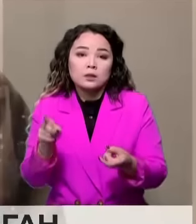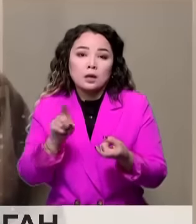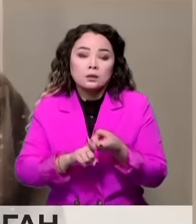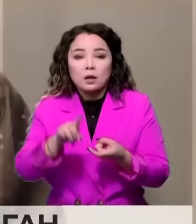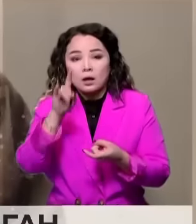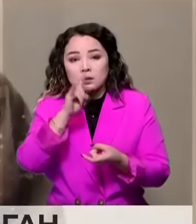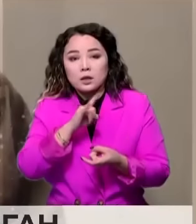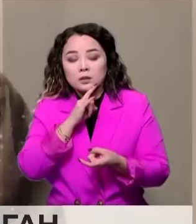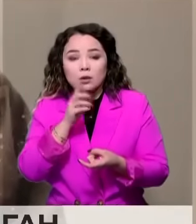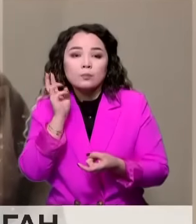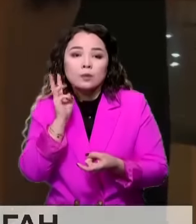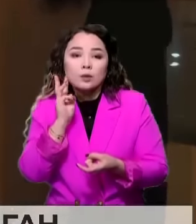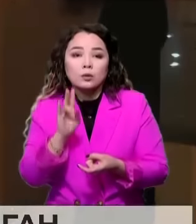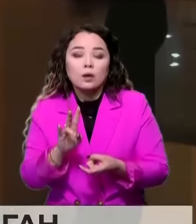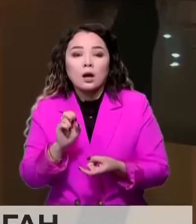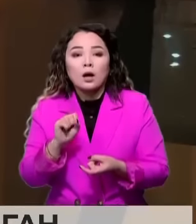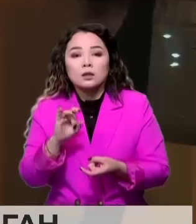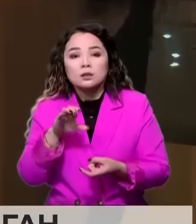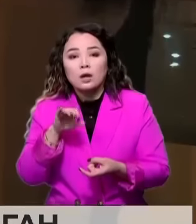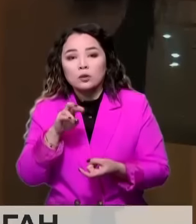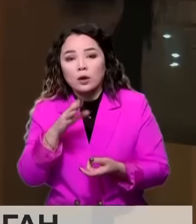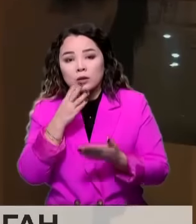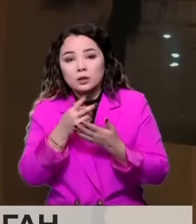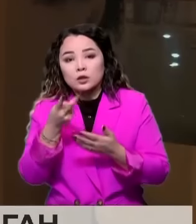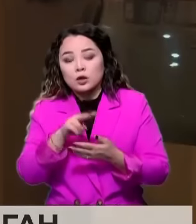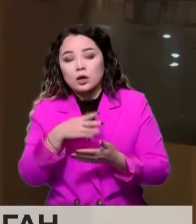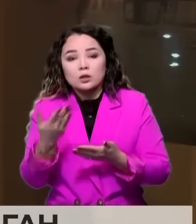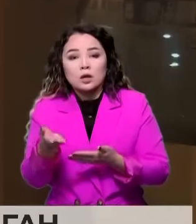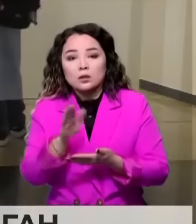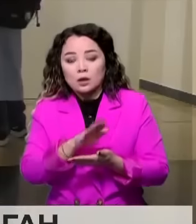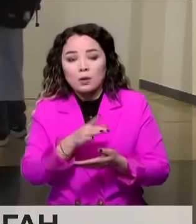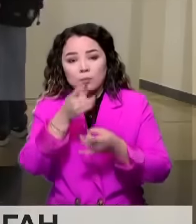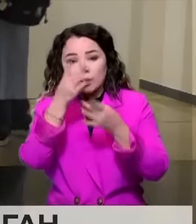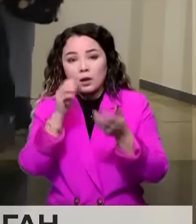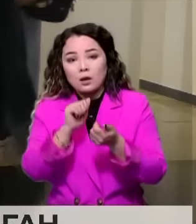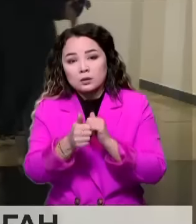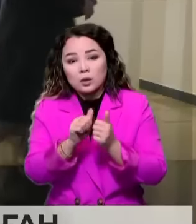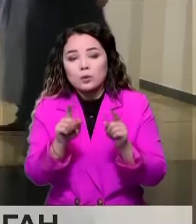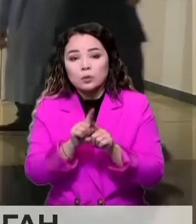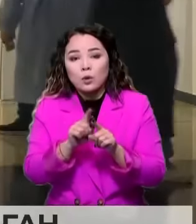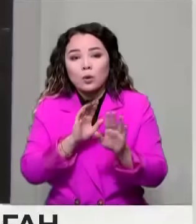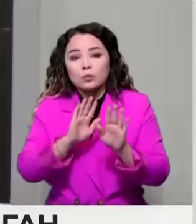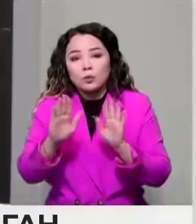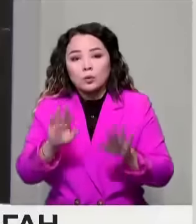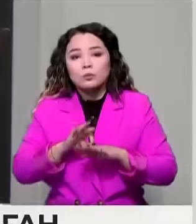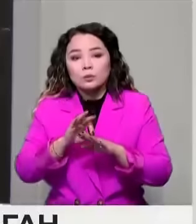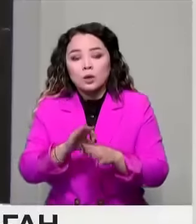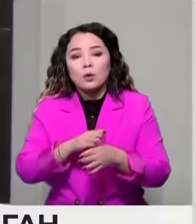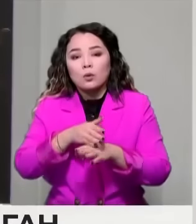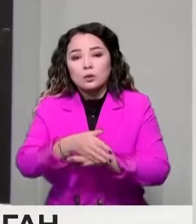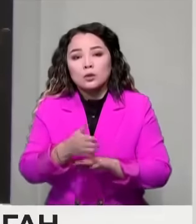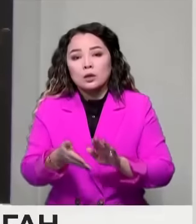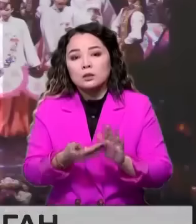Қазақстан елшісі Нұрғали Арыстанов екі жақты мәдени алмасудың маңыздылығын атап өтіп, көрме қонақтарын